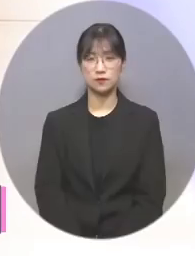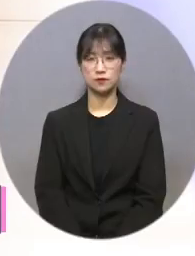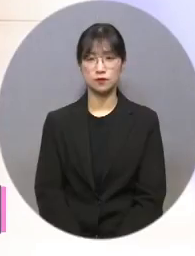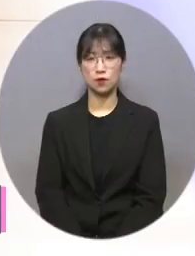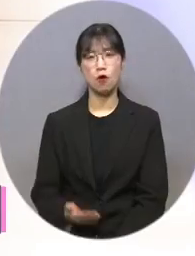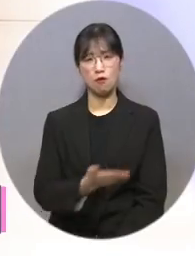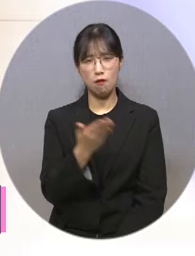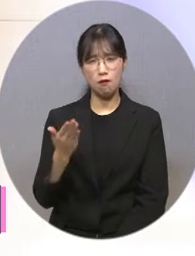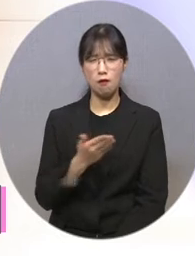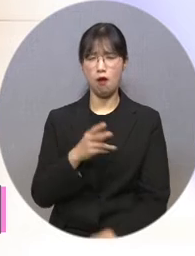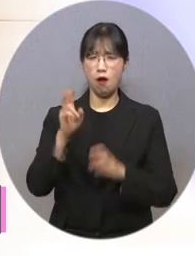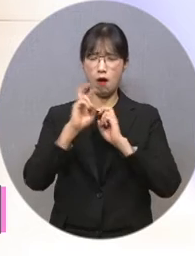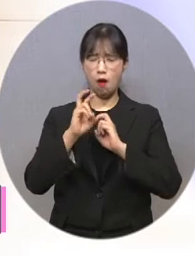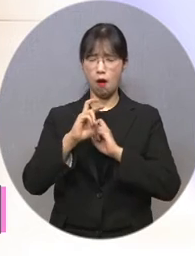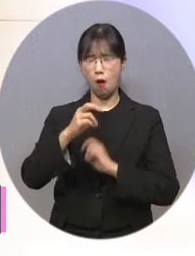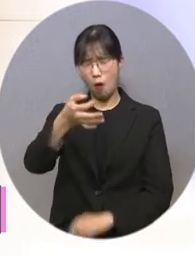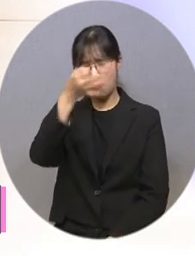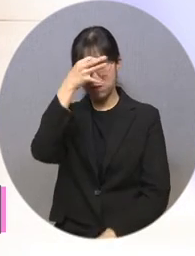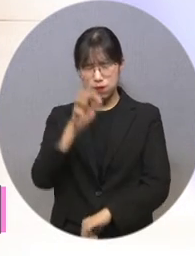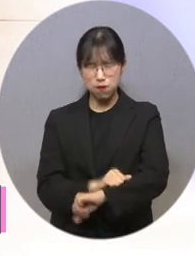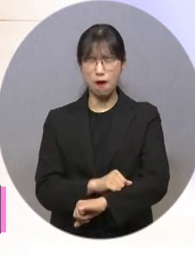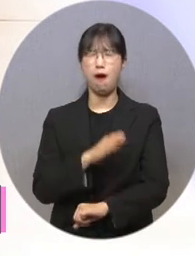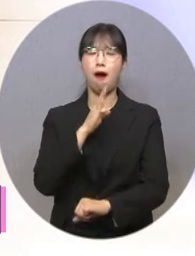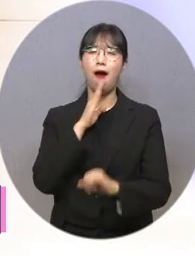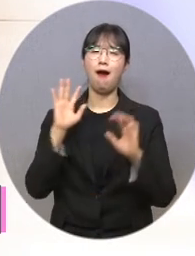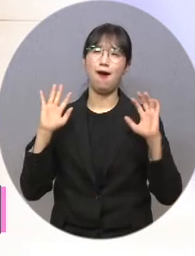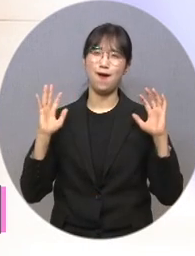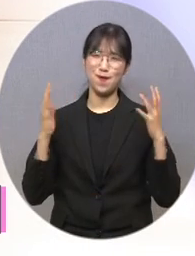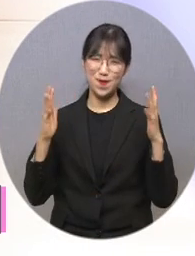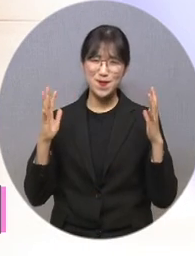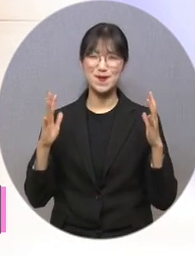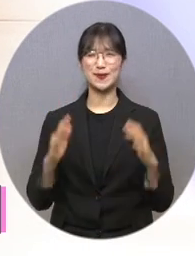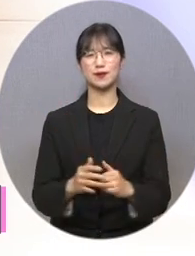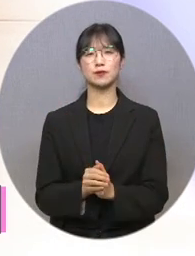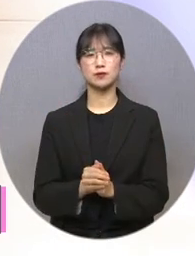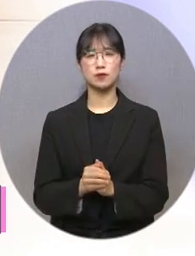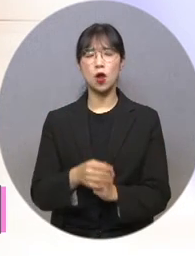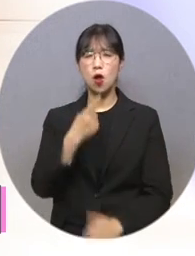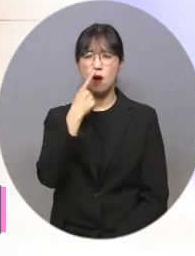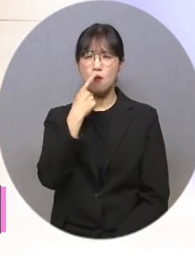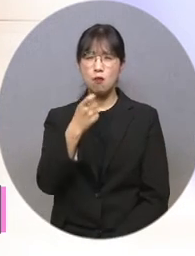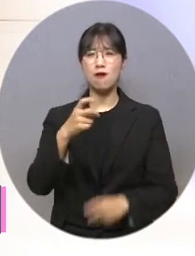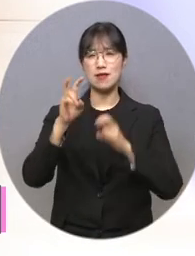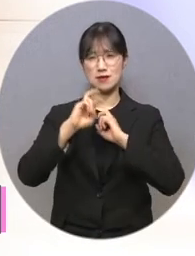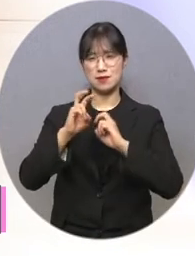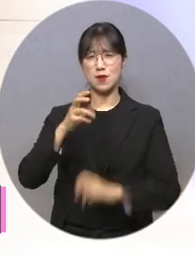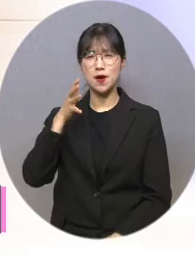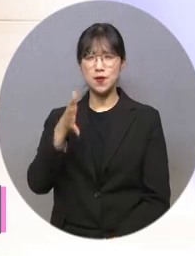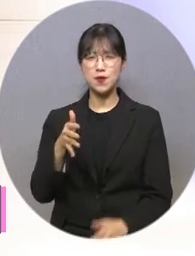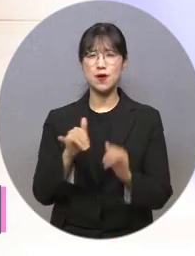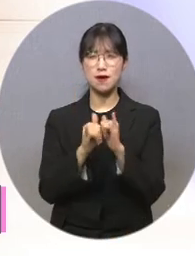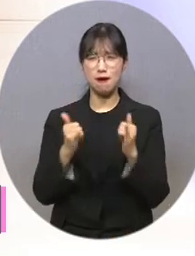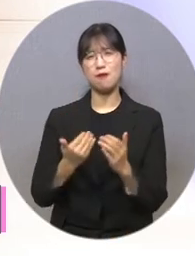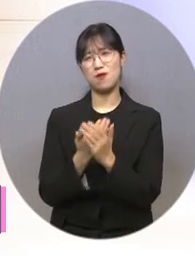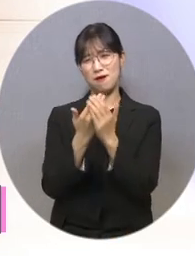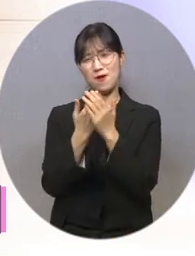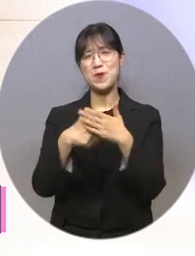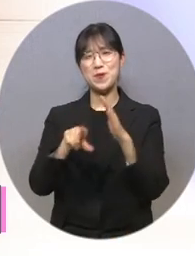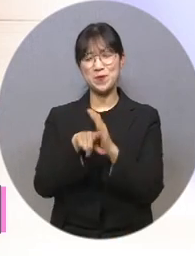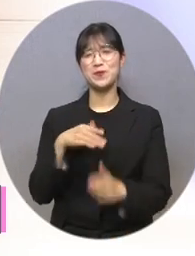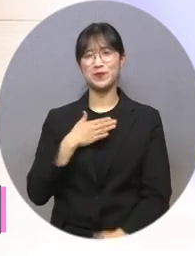멤버들의 뛰어난 음악성에 박수를 보냅니다. 네, 멋진 뮤지션으로 성장할 수 있기를 저